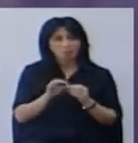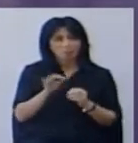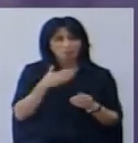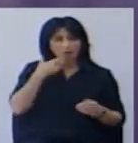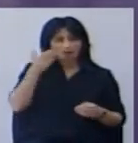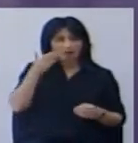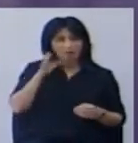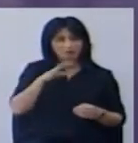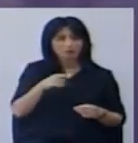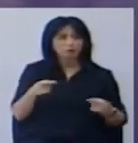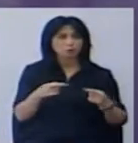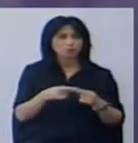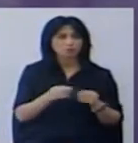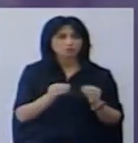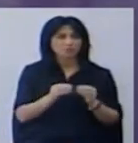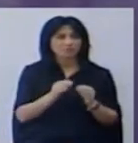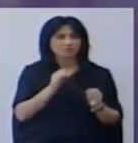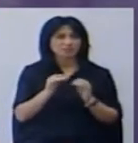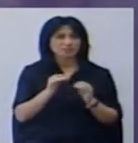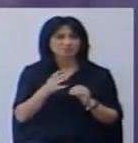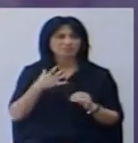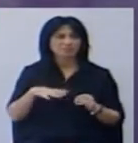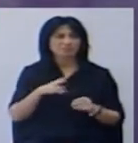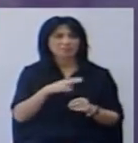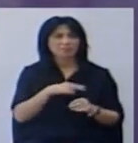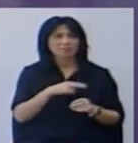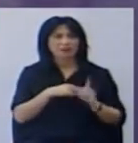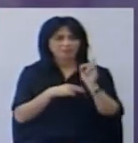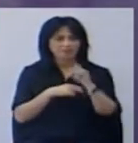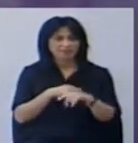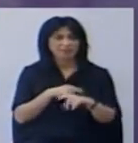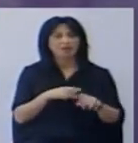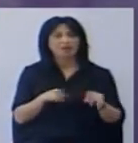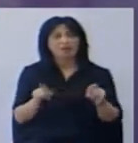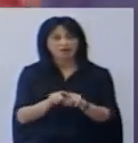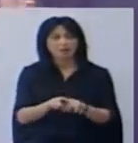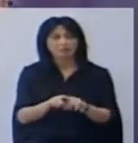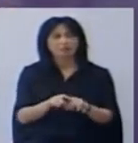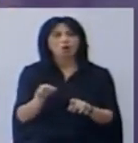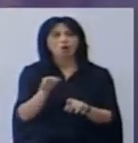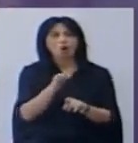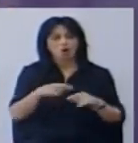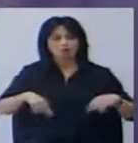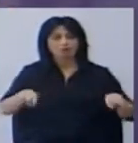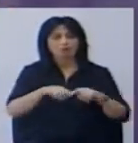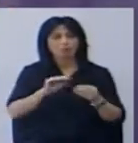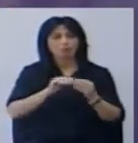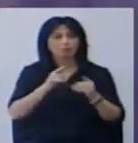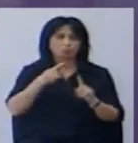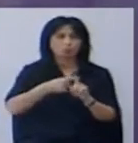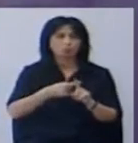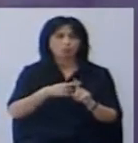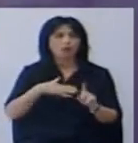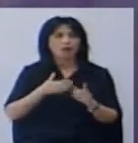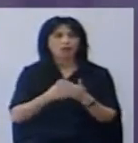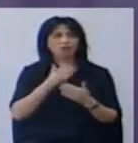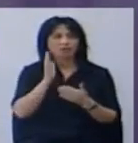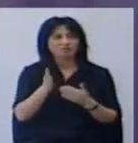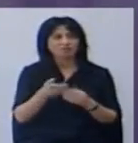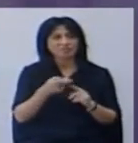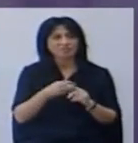პრობლემებზე საუბრობდი, ზუსტად ისე ვისაუბრებ საქართველოს პარლამენტიდან აი იმ ოლქის პრობლემებზე, პრიუსამა ძალიან აქტიური